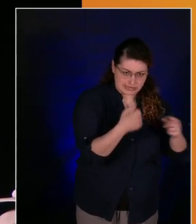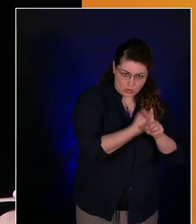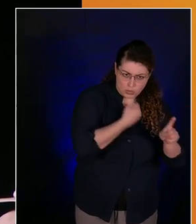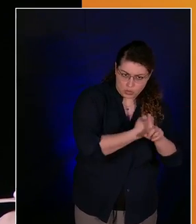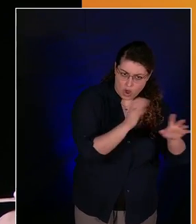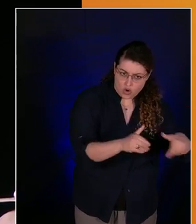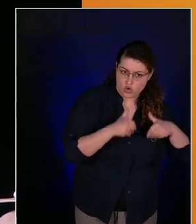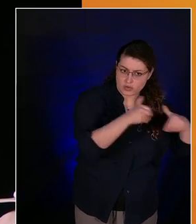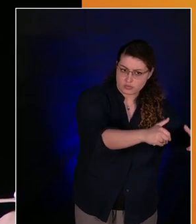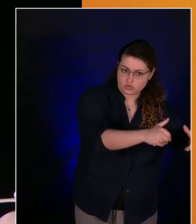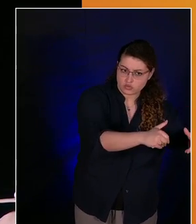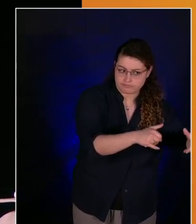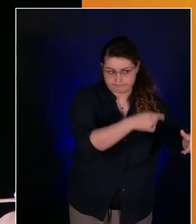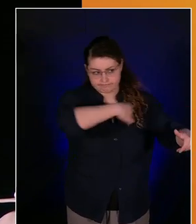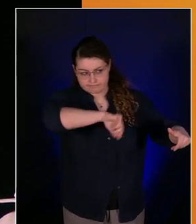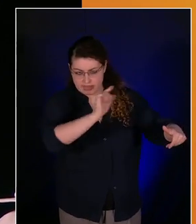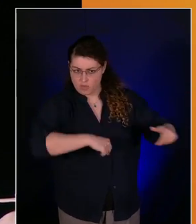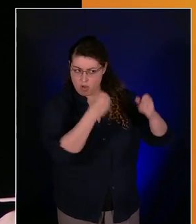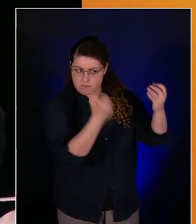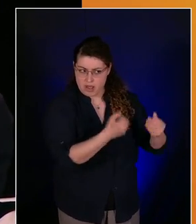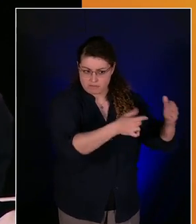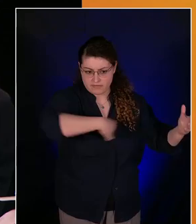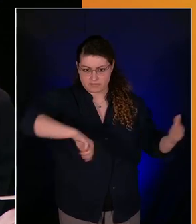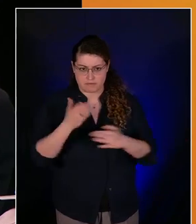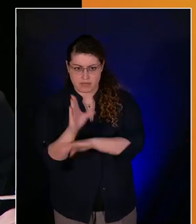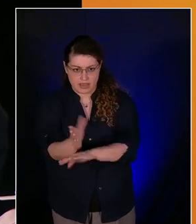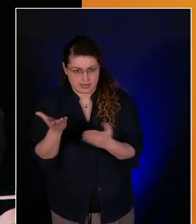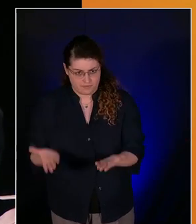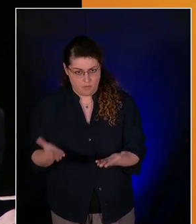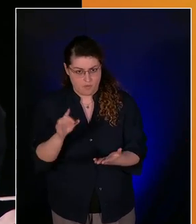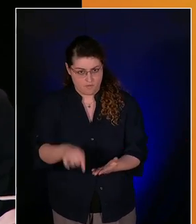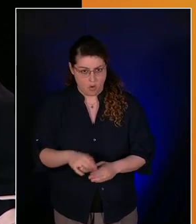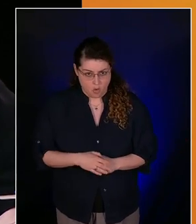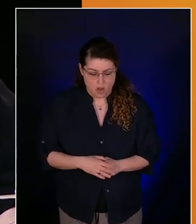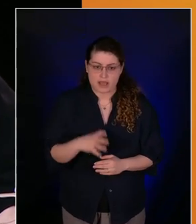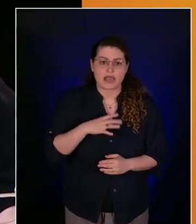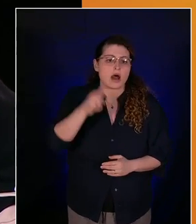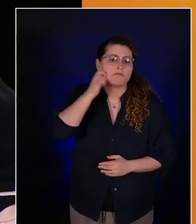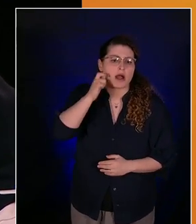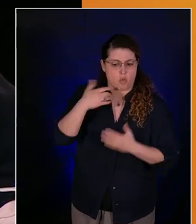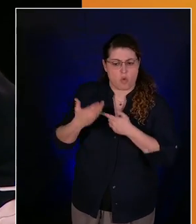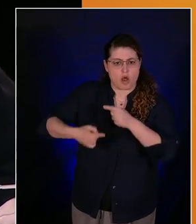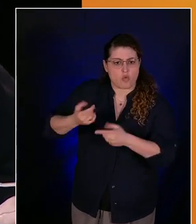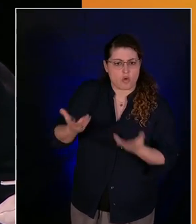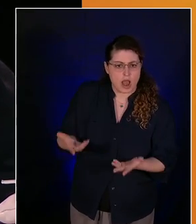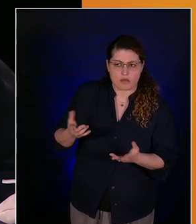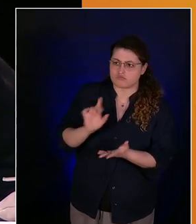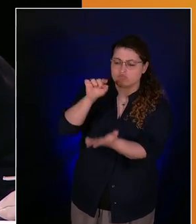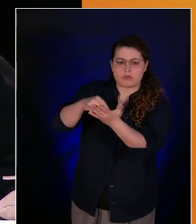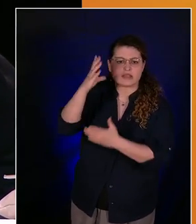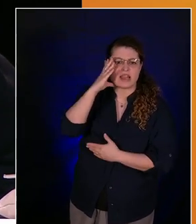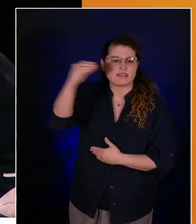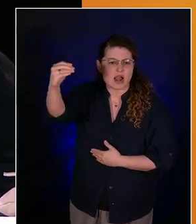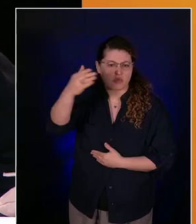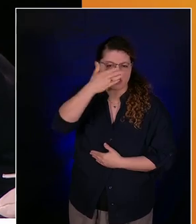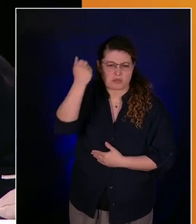choses dont nous devons faire état ici à ce congrès donc il y a Macron en ce moment qui est dans les Alpes alors je sais plus si